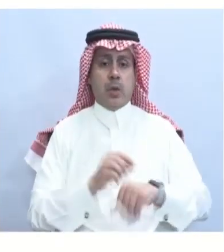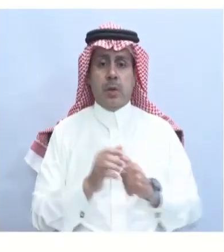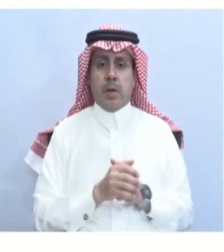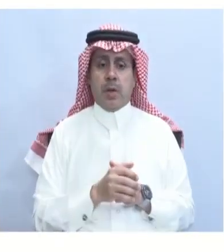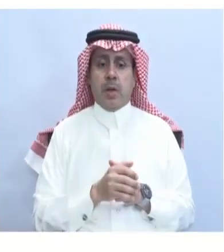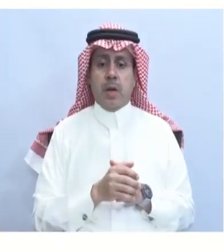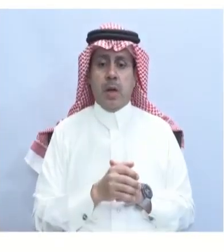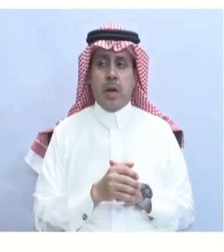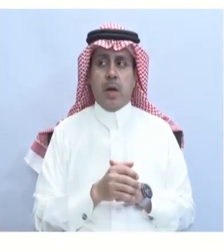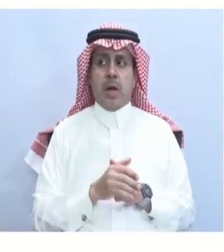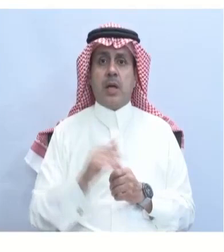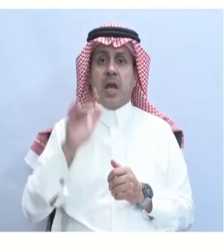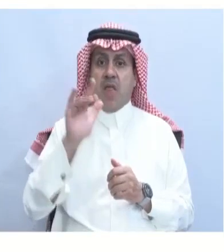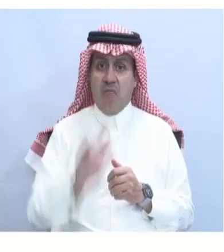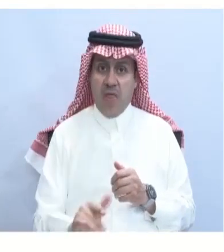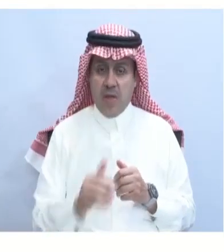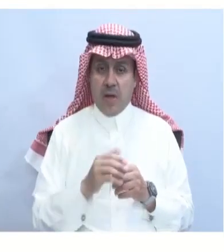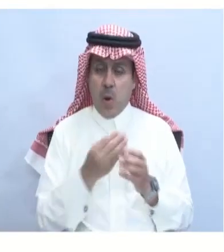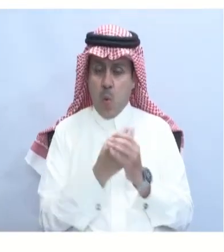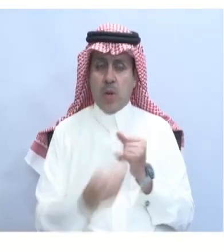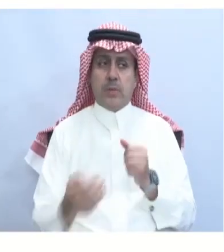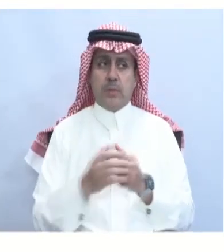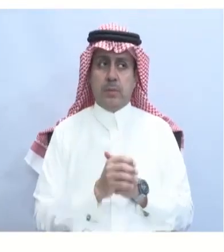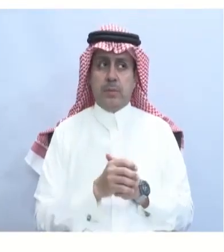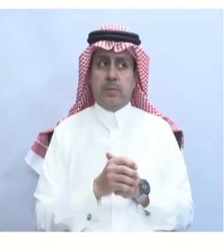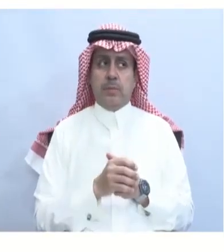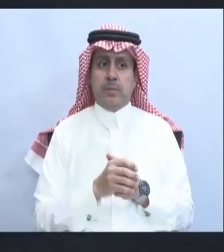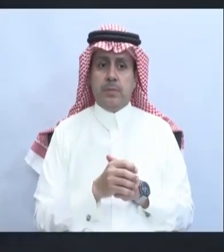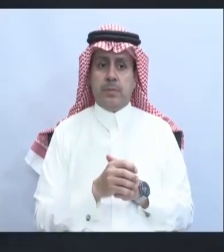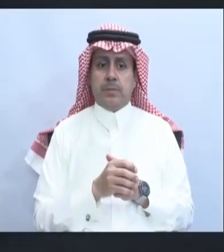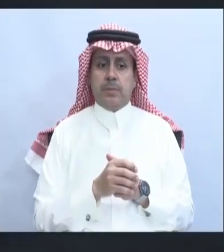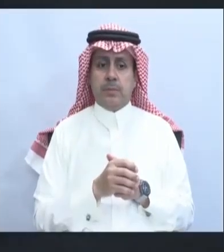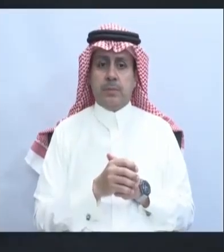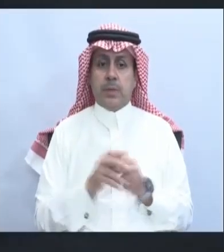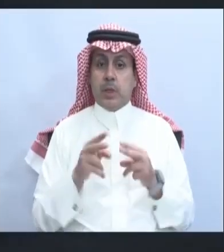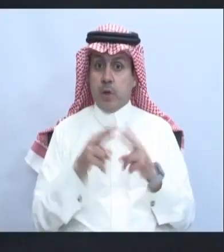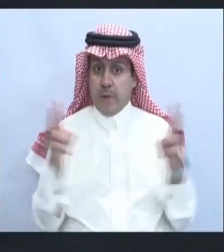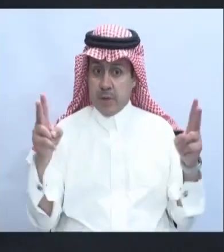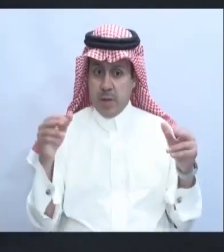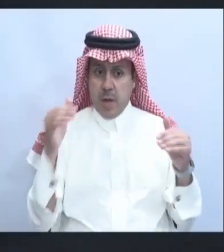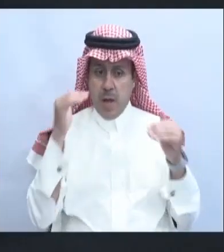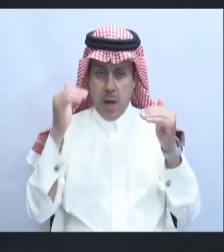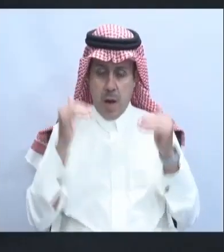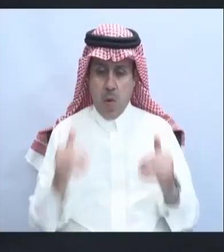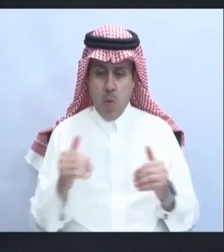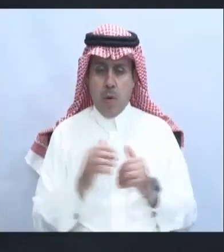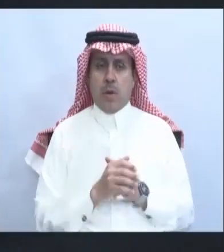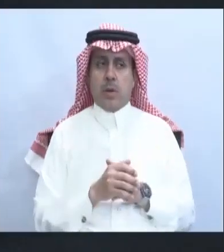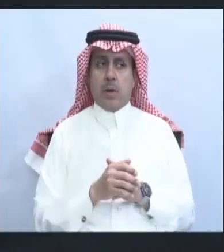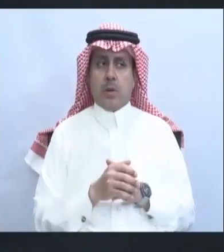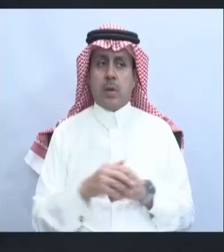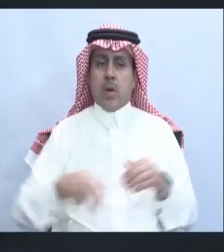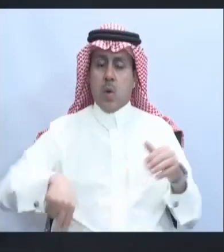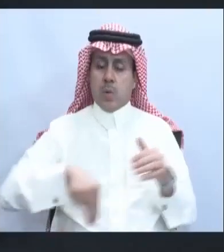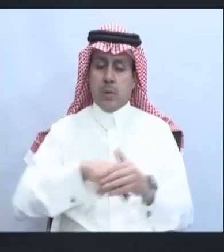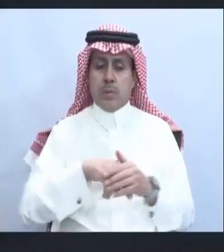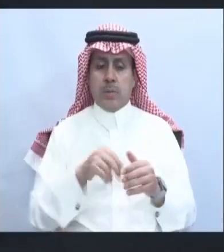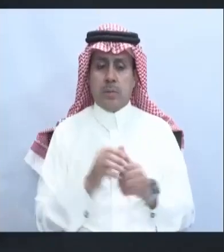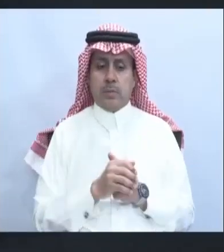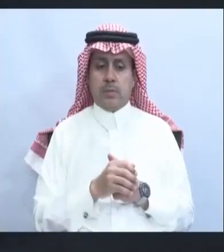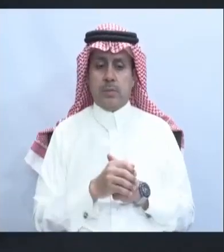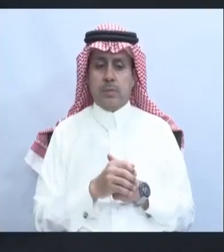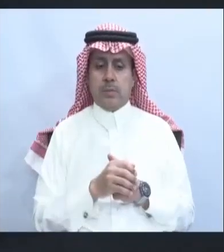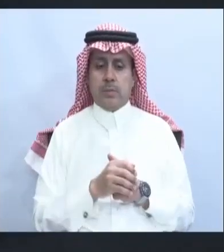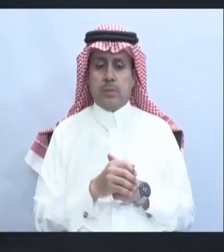يضعن حملهن اذا هذه هي التفاصيل المتعلقه بانواع المعتدات وعده كل